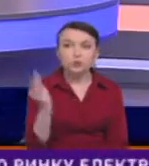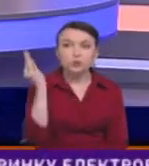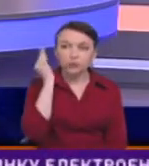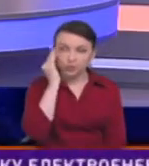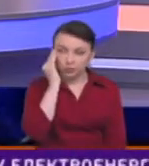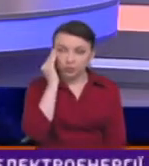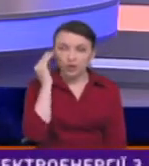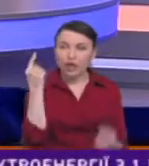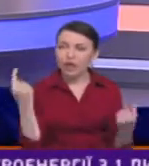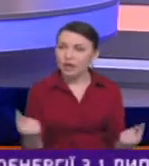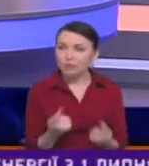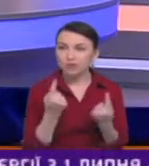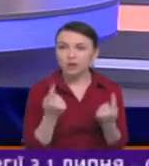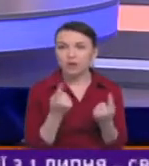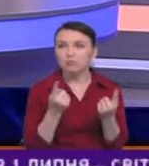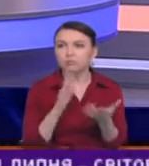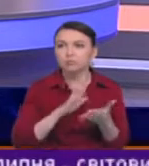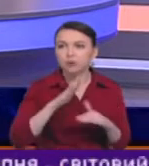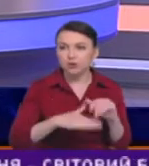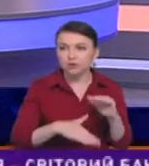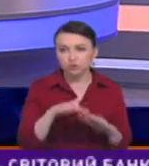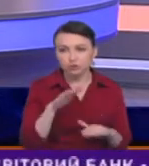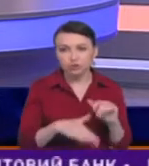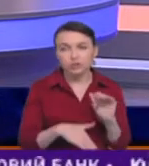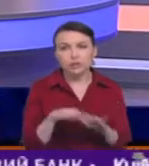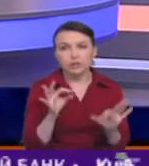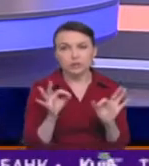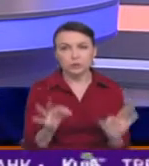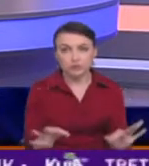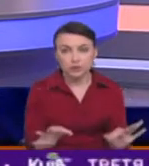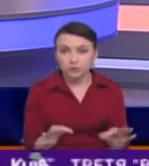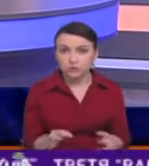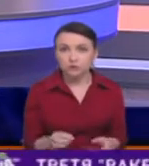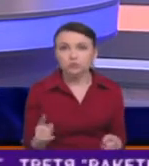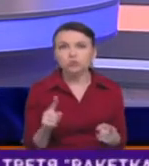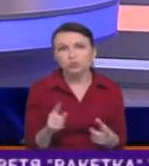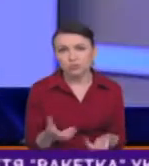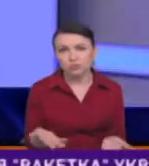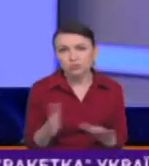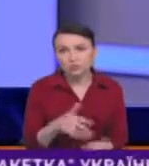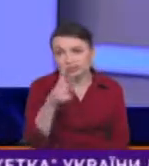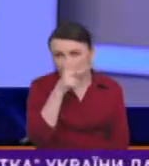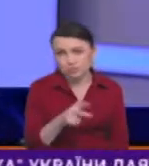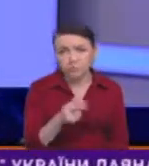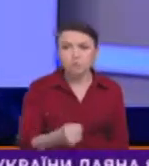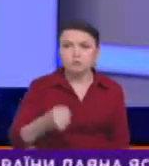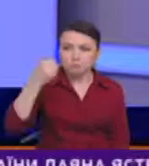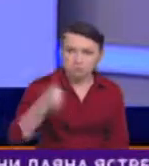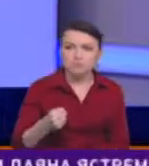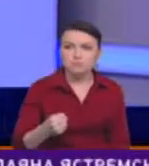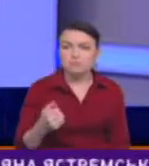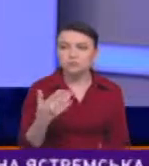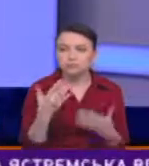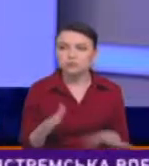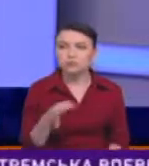зору елементарної практичної доцільності, ну що там залишалося 3 місяці? От він грукнув кулаком по столу на